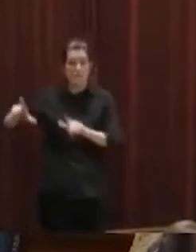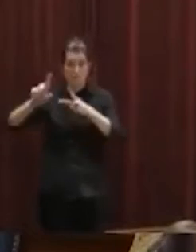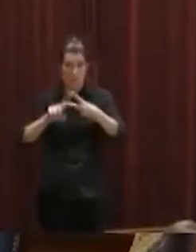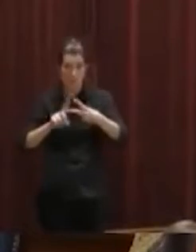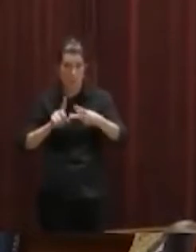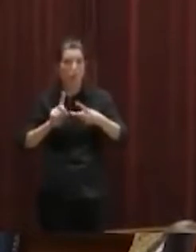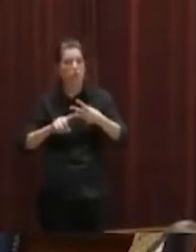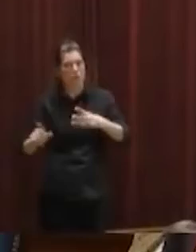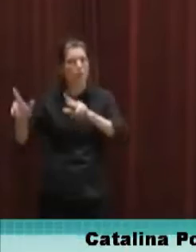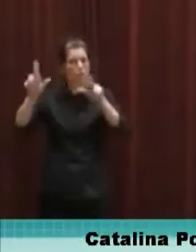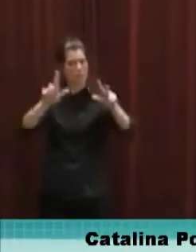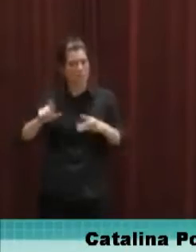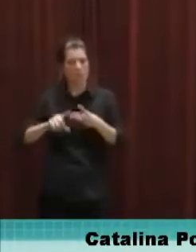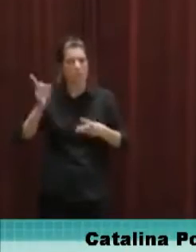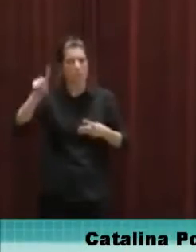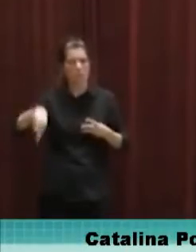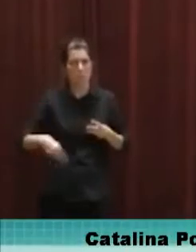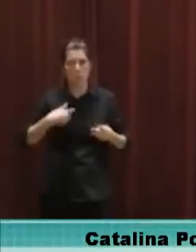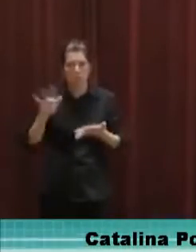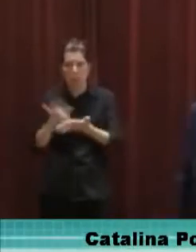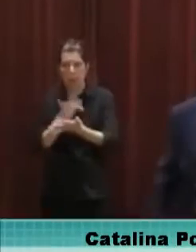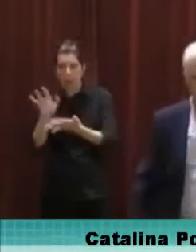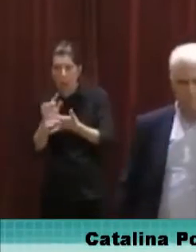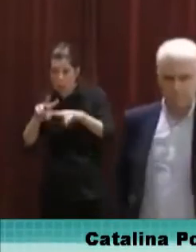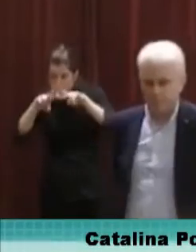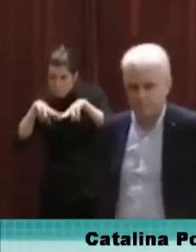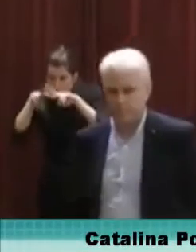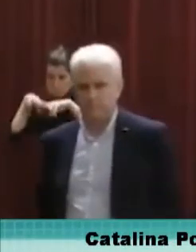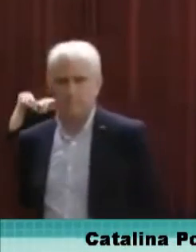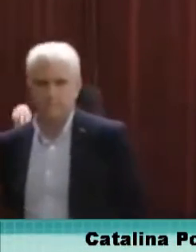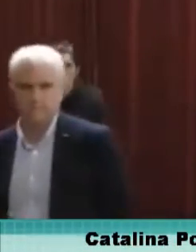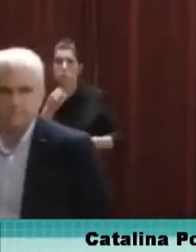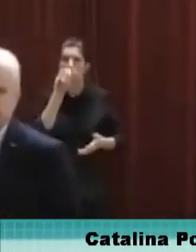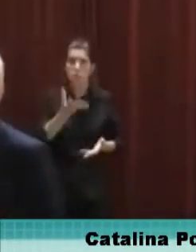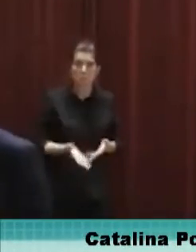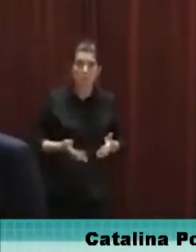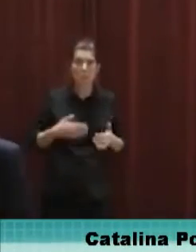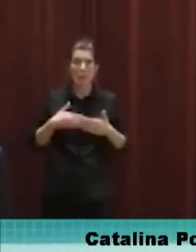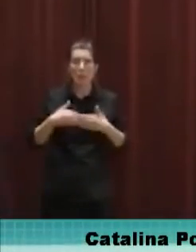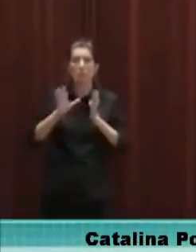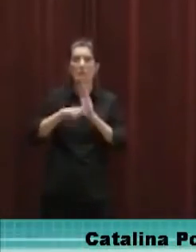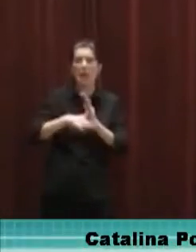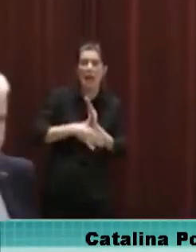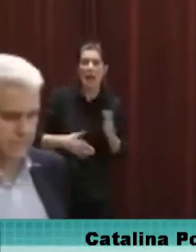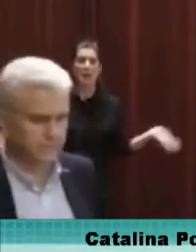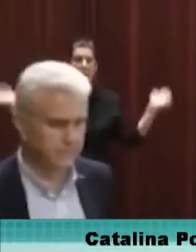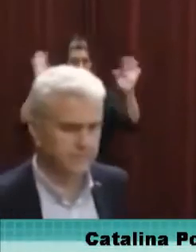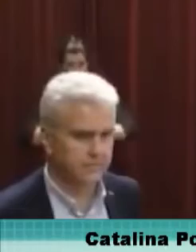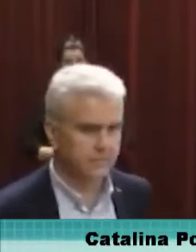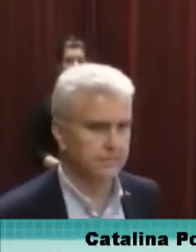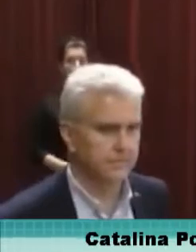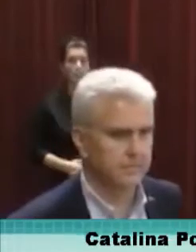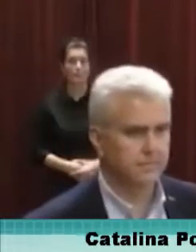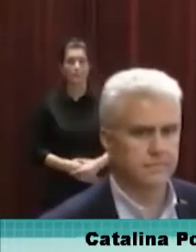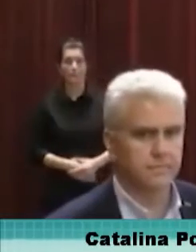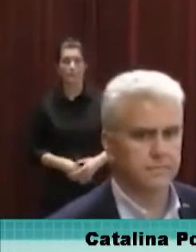hi ha retards, no hi ha la gent de se va poder complir a la perfecció i cap pacient